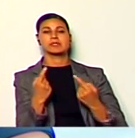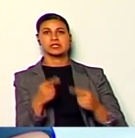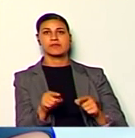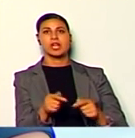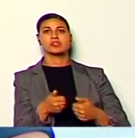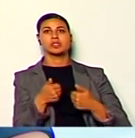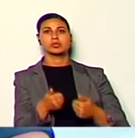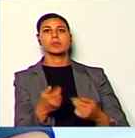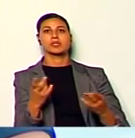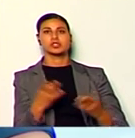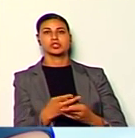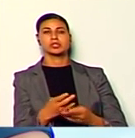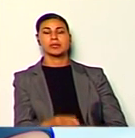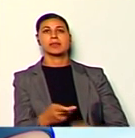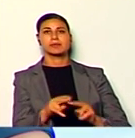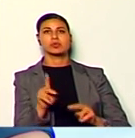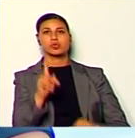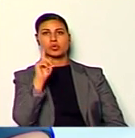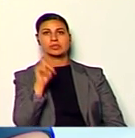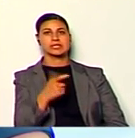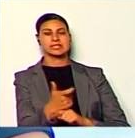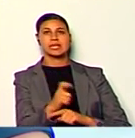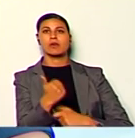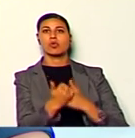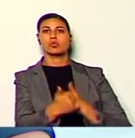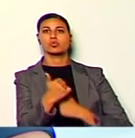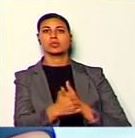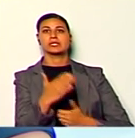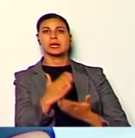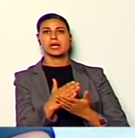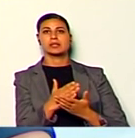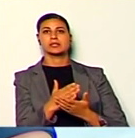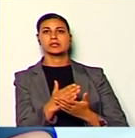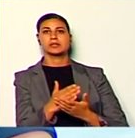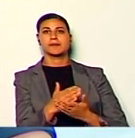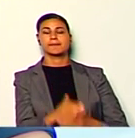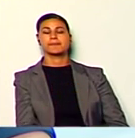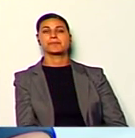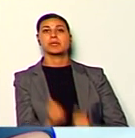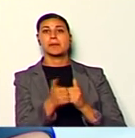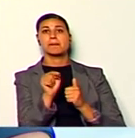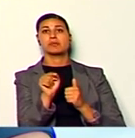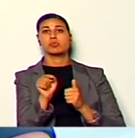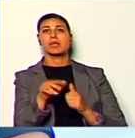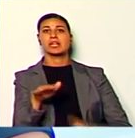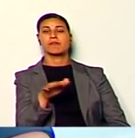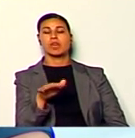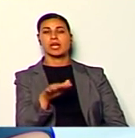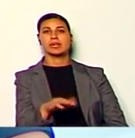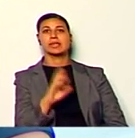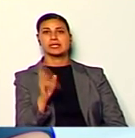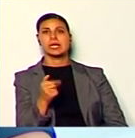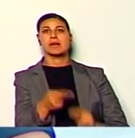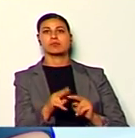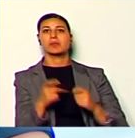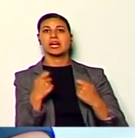ტიპის ხელშეწყობაც ჭირდება, იმიტომ რომ იცით, საკმაოდ კონკურენტულია უკვე, კონკურენციას უწევს მეზობელი ქვეყანა და